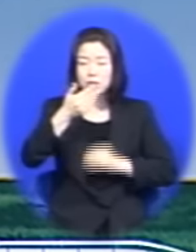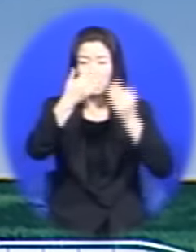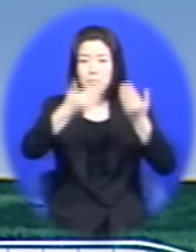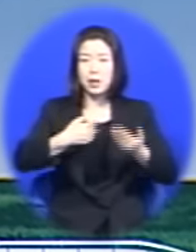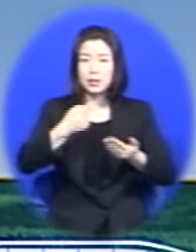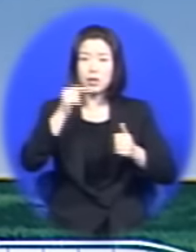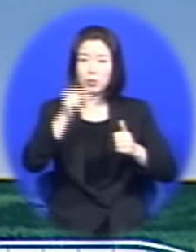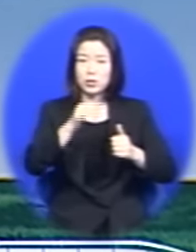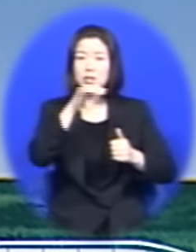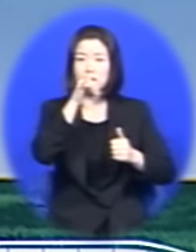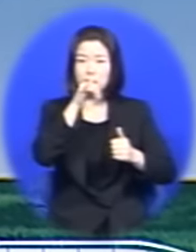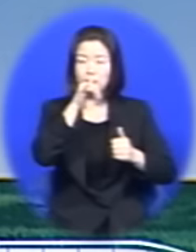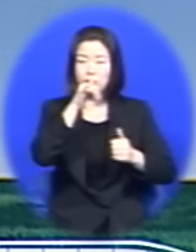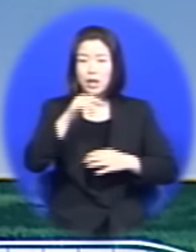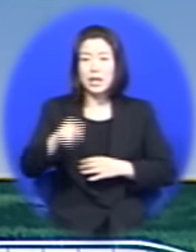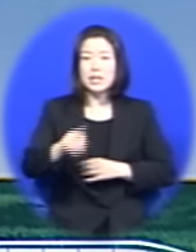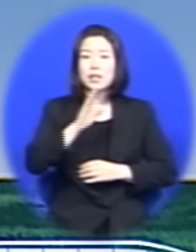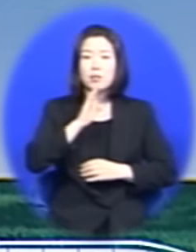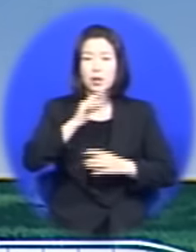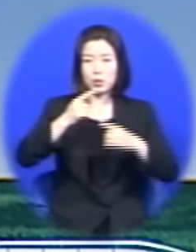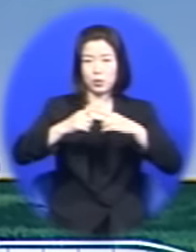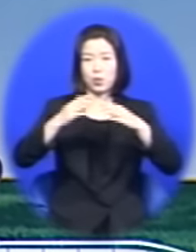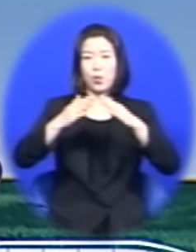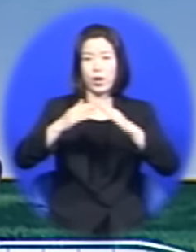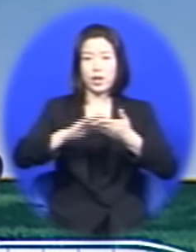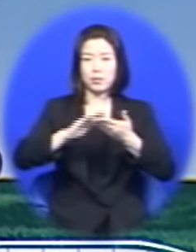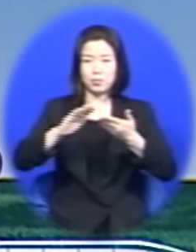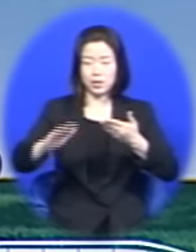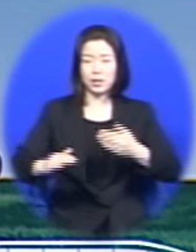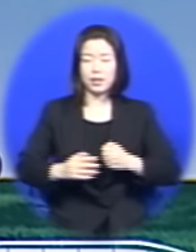거예요. 이것이 교회예요.